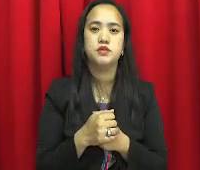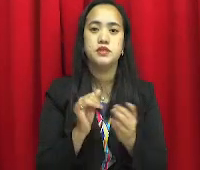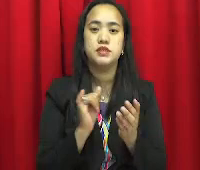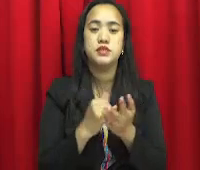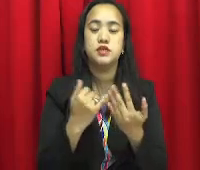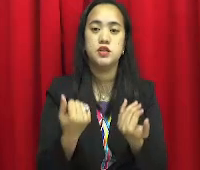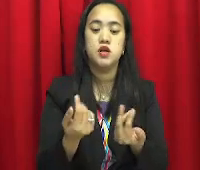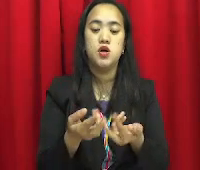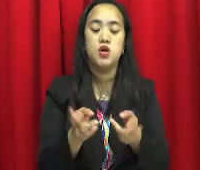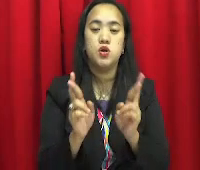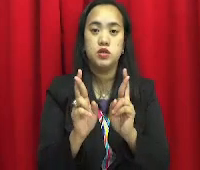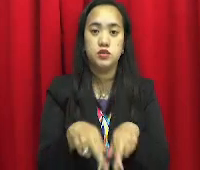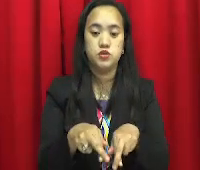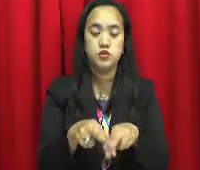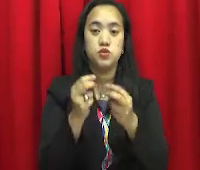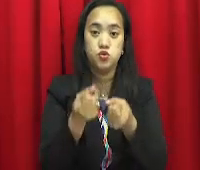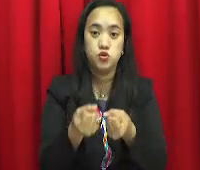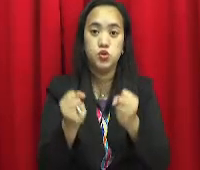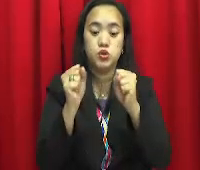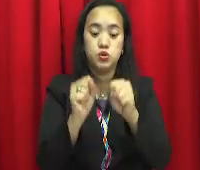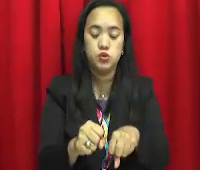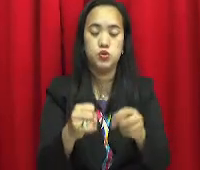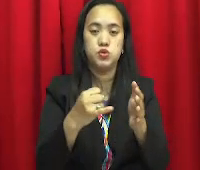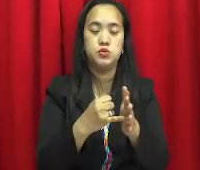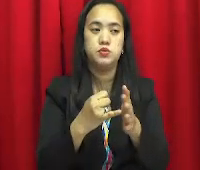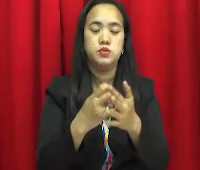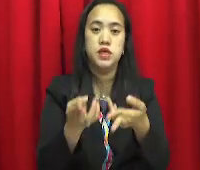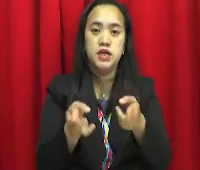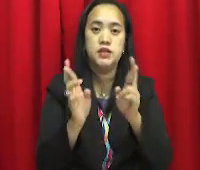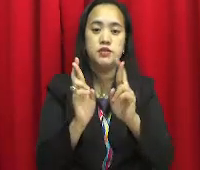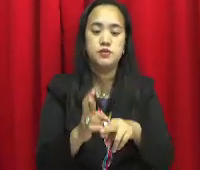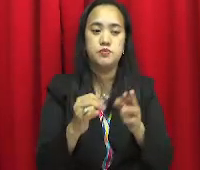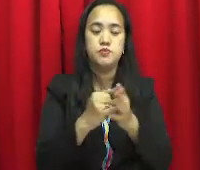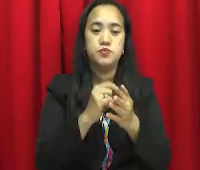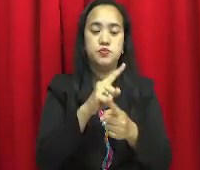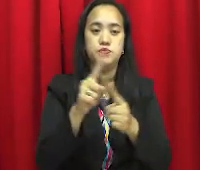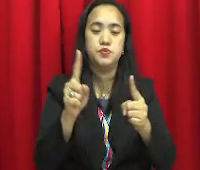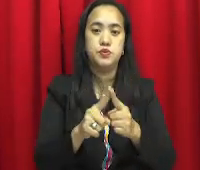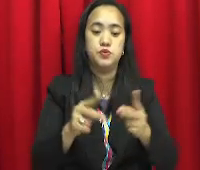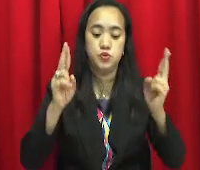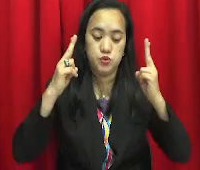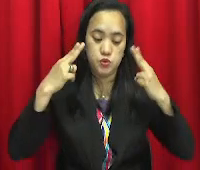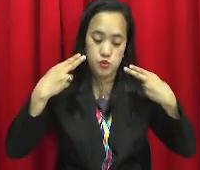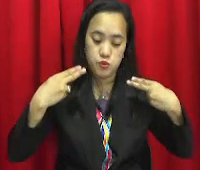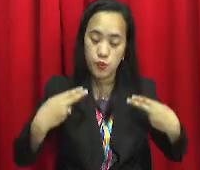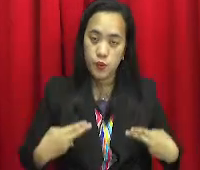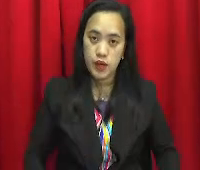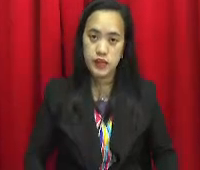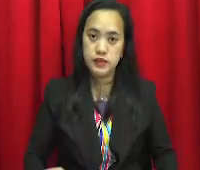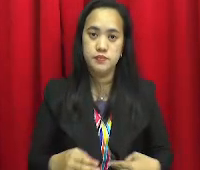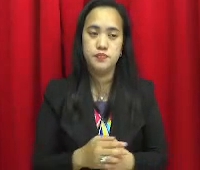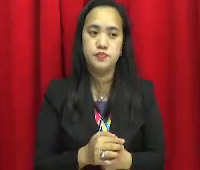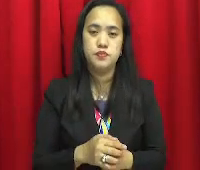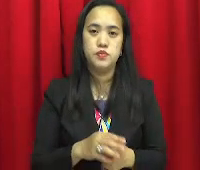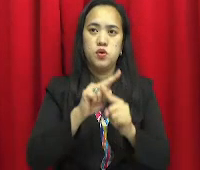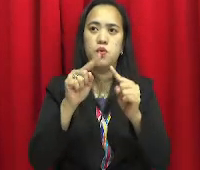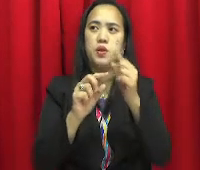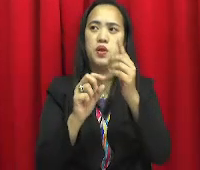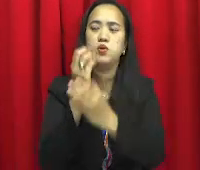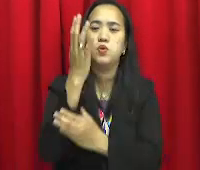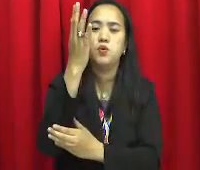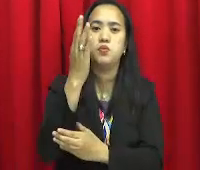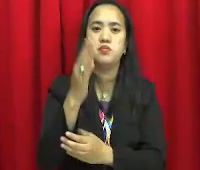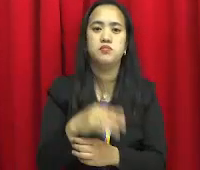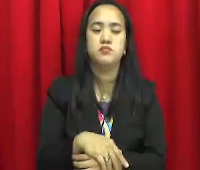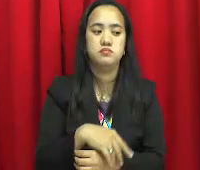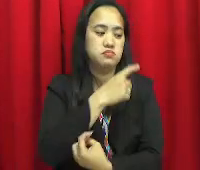ayokong darating doon. Minsan, napag-usapan namin yan lagi, Brother Roy, sa kalusugan. Pagdating sa kalusugan, ayokong pag tumanda ako, ay nasa